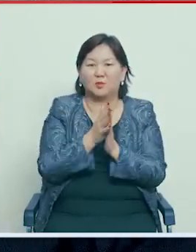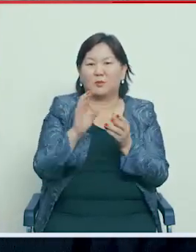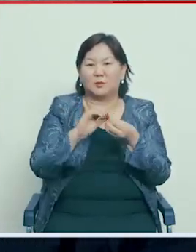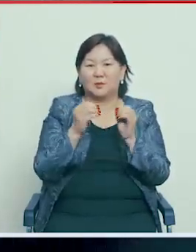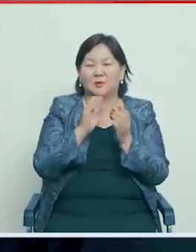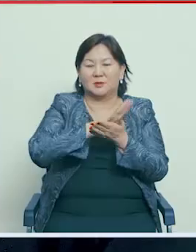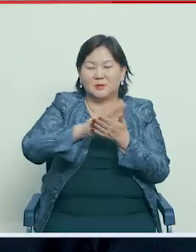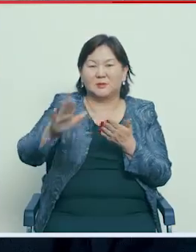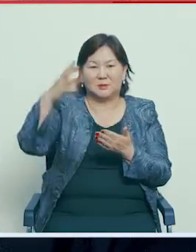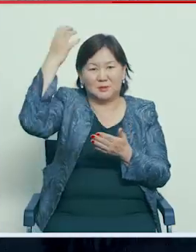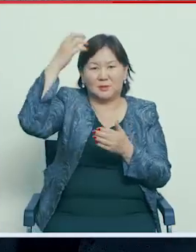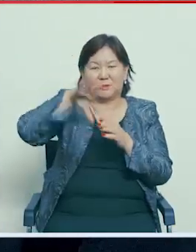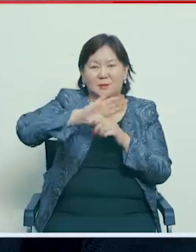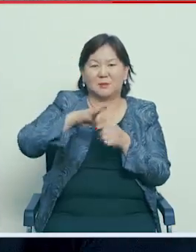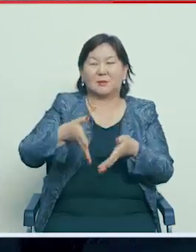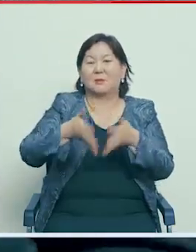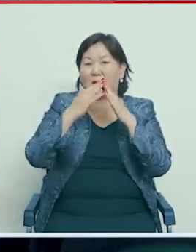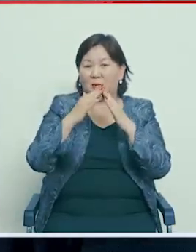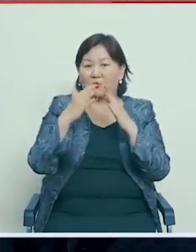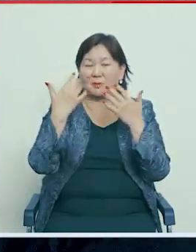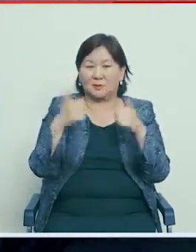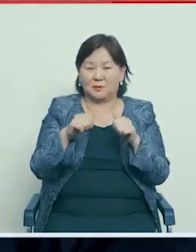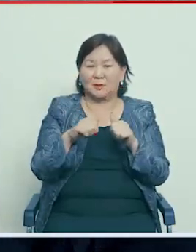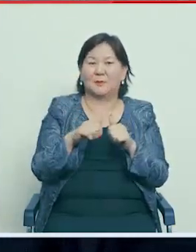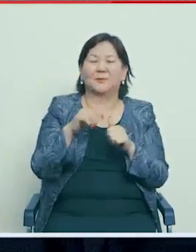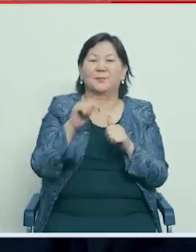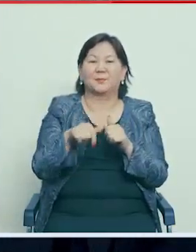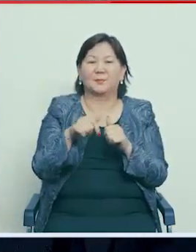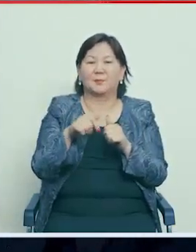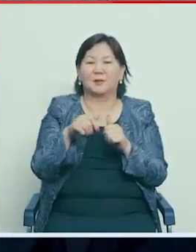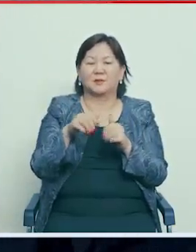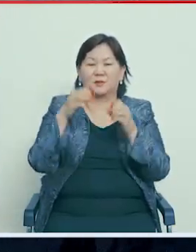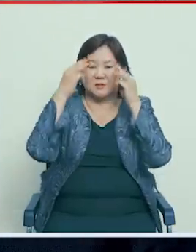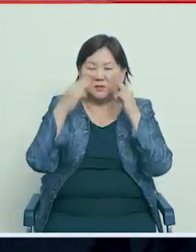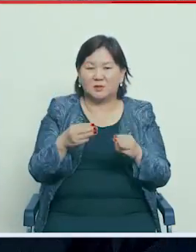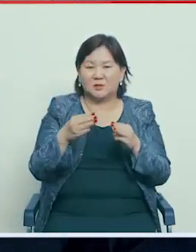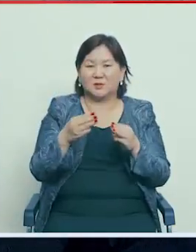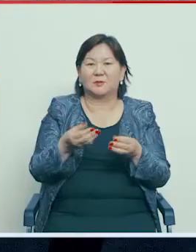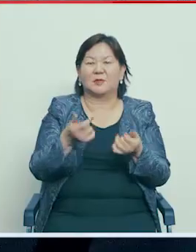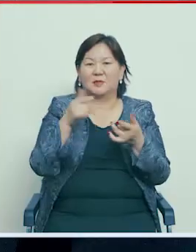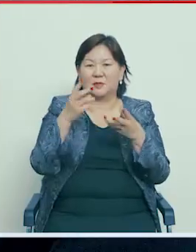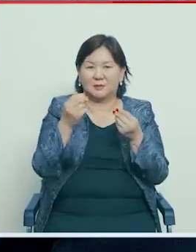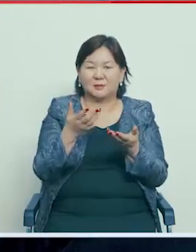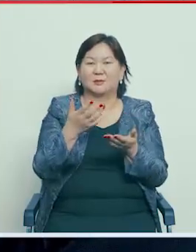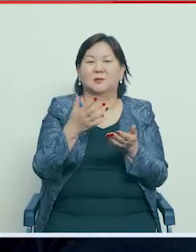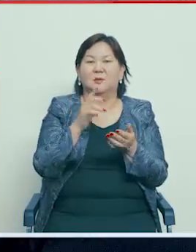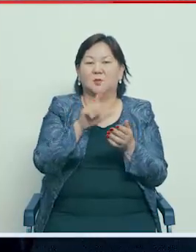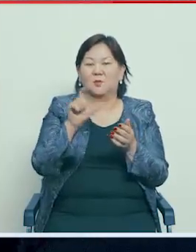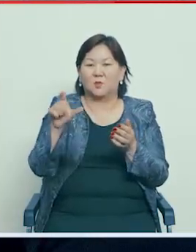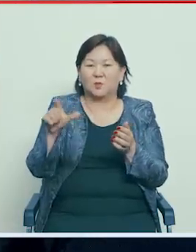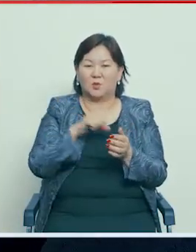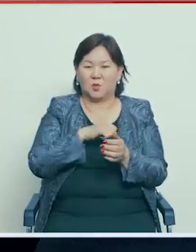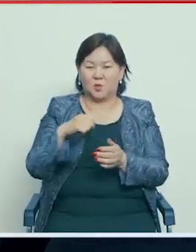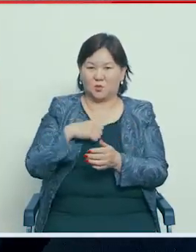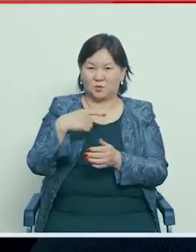шинэ засгийн газар байгуулагдлаа. Тэгэхээр энд одоо шийдвэр гаргагчд маань одоо энэ хүмүүс маань